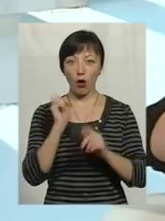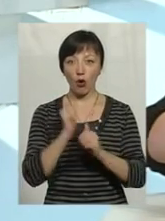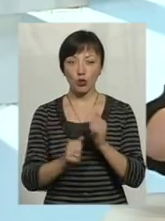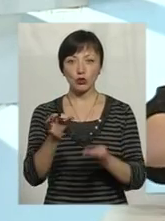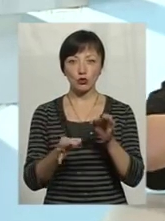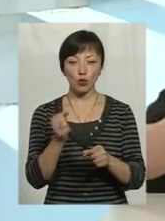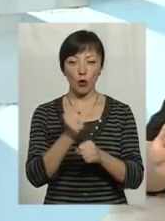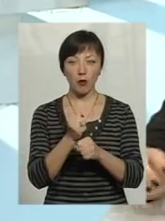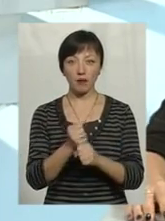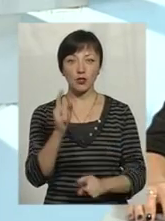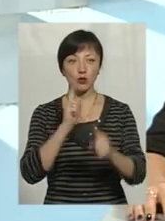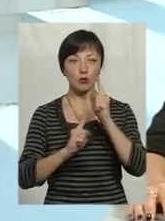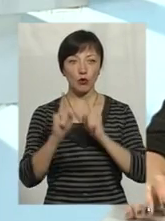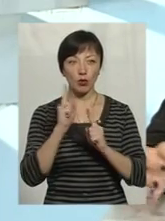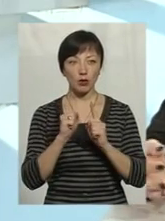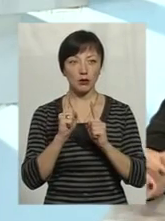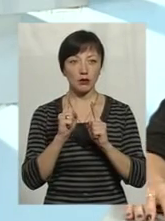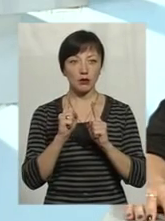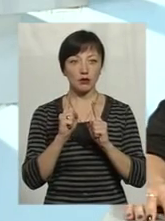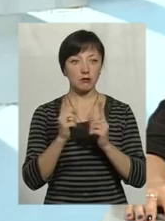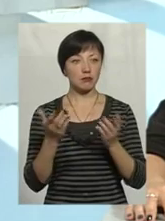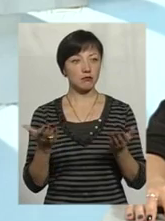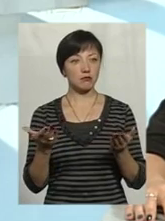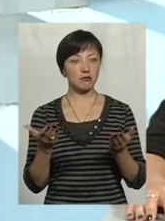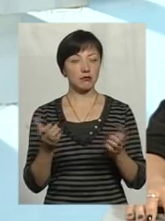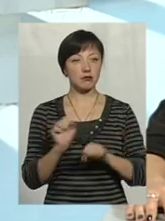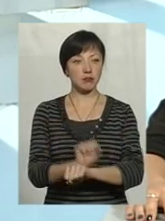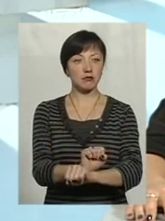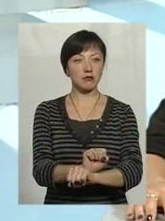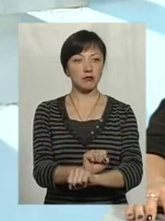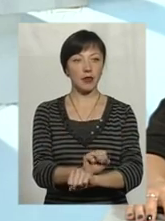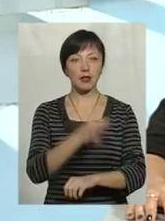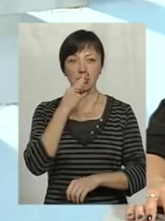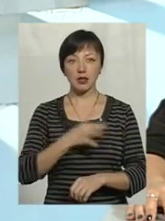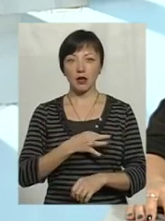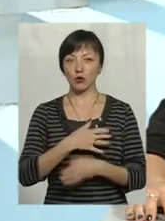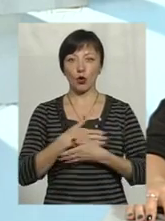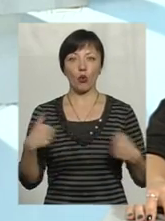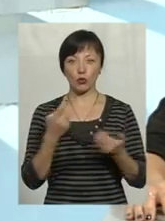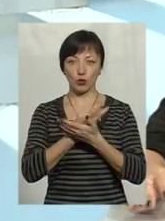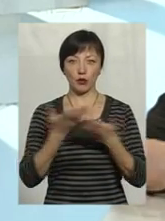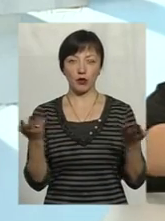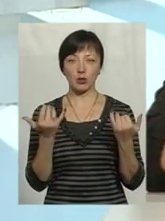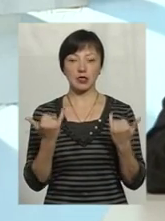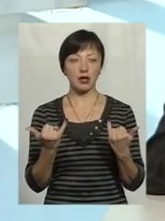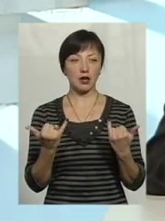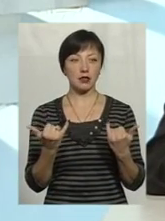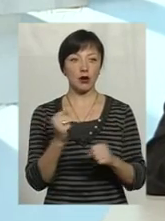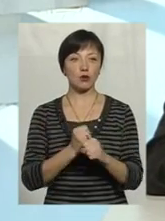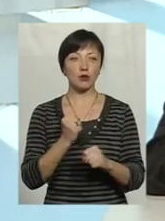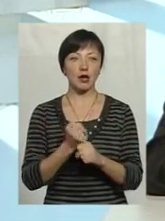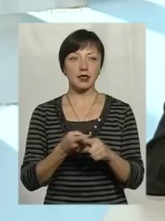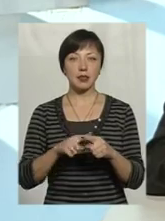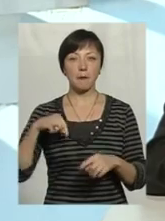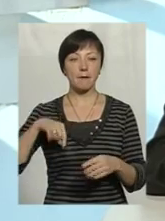робив збори, стали, ну, якби таким гальмуванням і сказали, що вони не хочуть оприлюднювати. От зараз розробляються